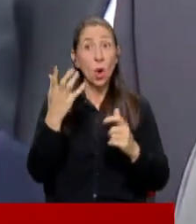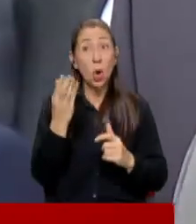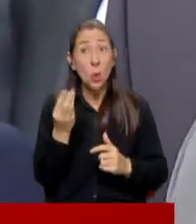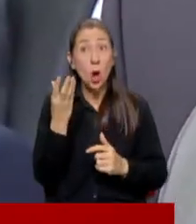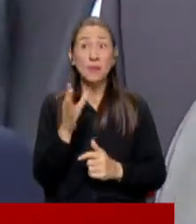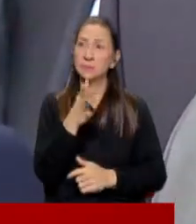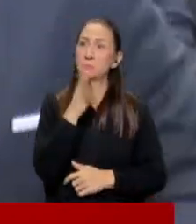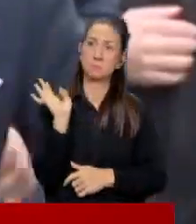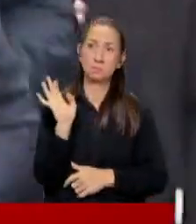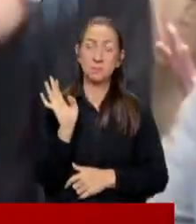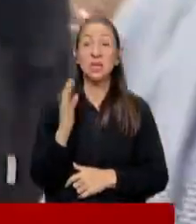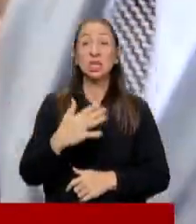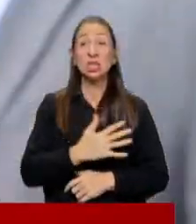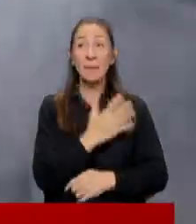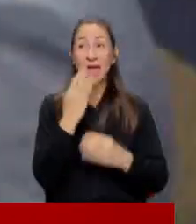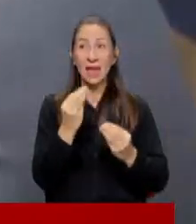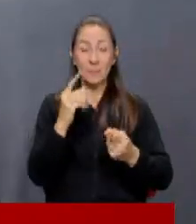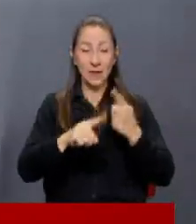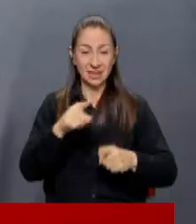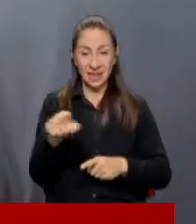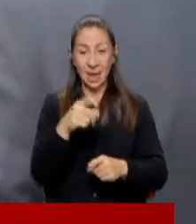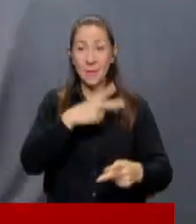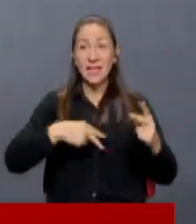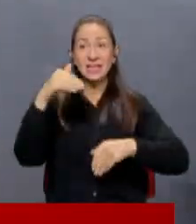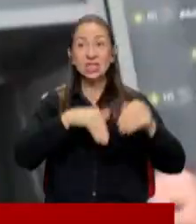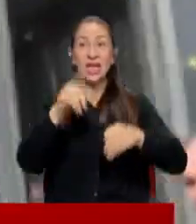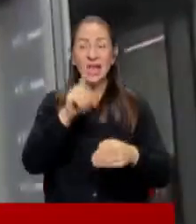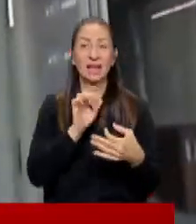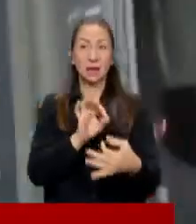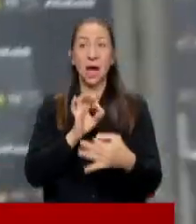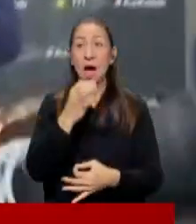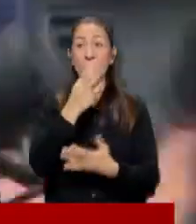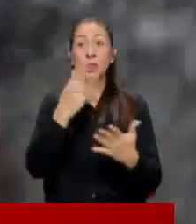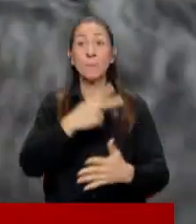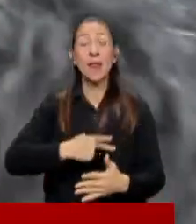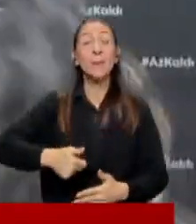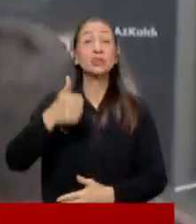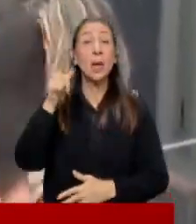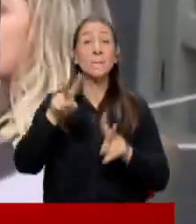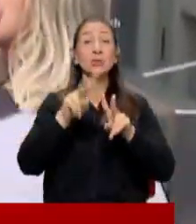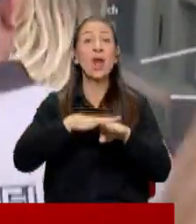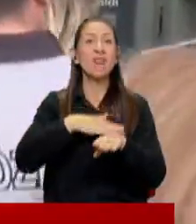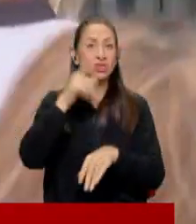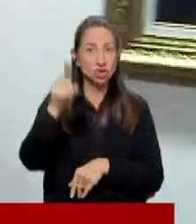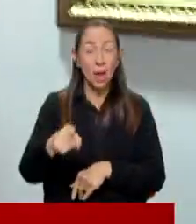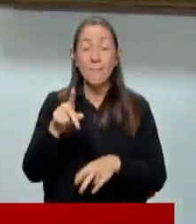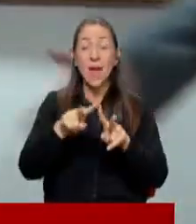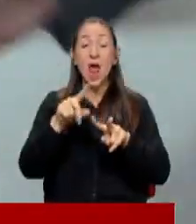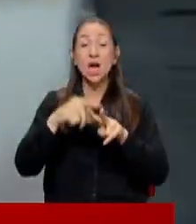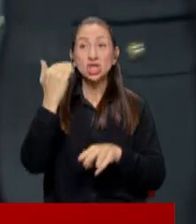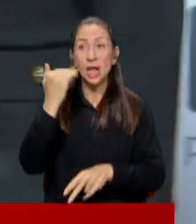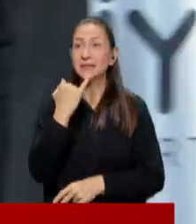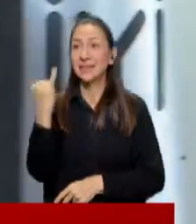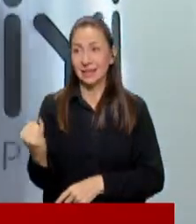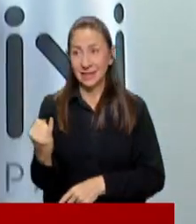olmaz mı onu bilmiyorum CHP ile iyi parti arasında yerel seçime ilişkin ilk temas Ankara Büyükşehir Belediye Başkanı Mansur Yavaş merel akşener'i